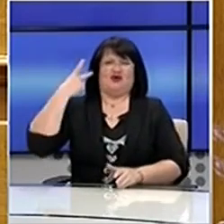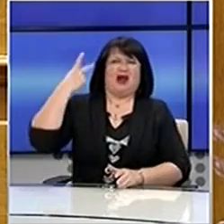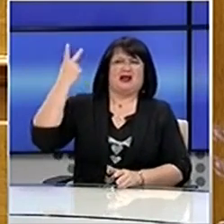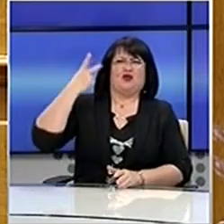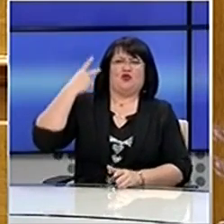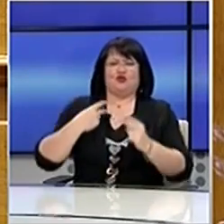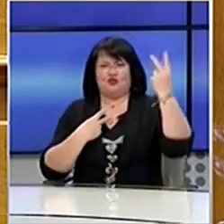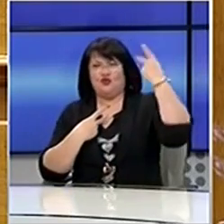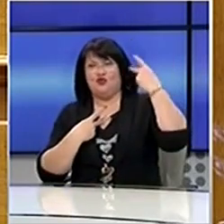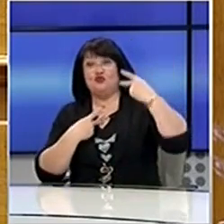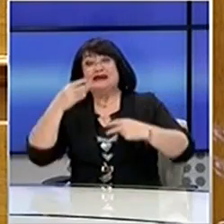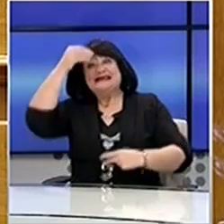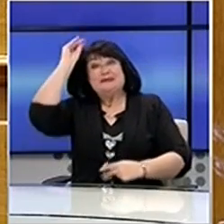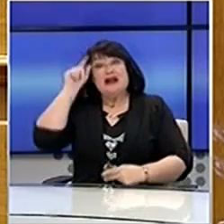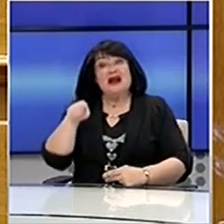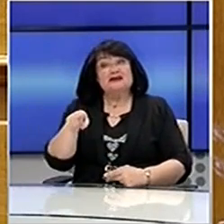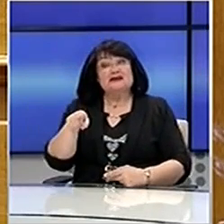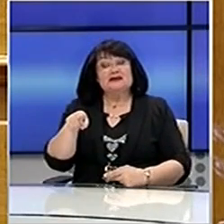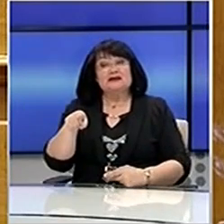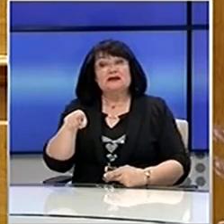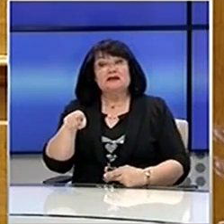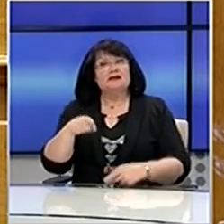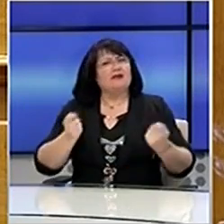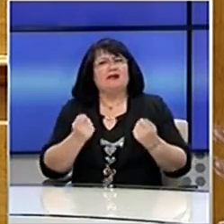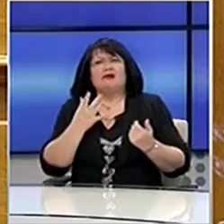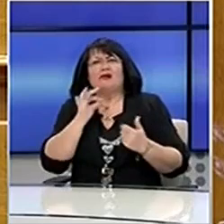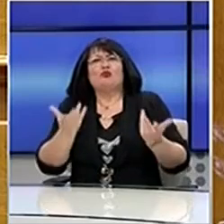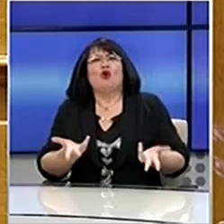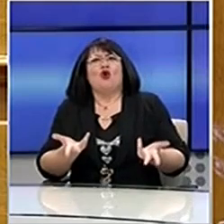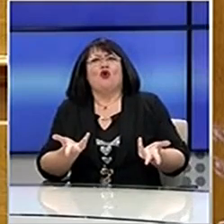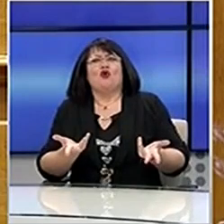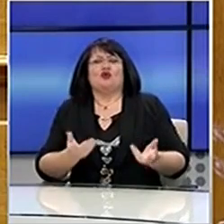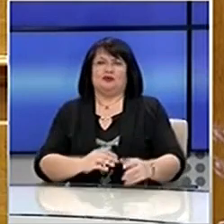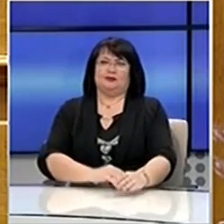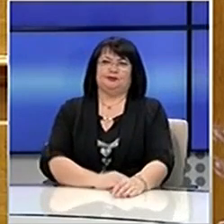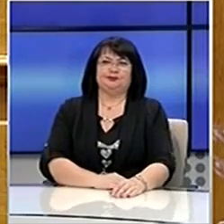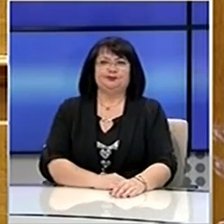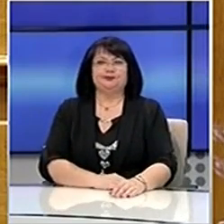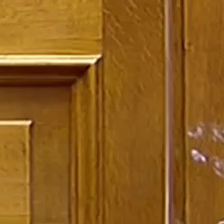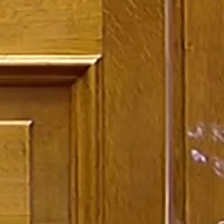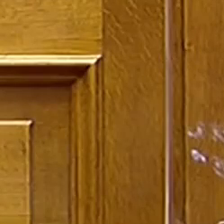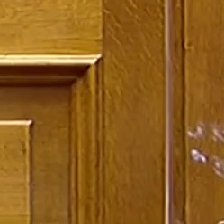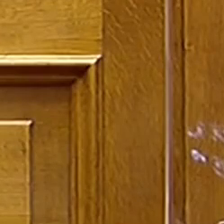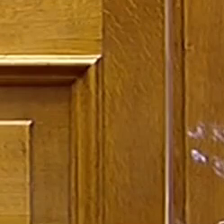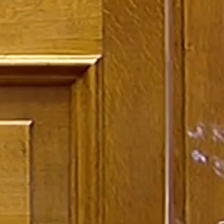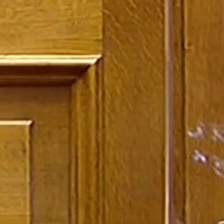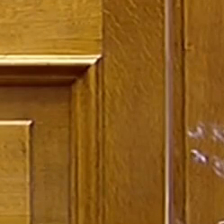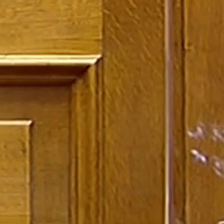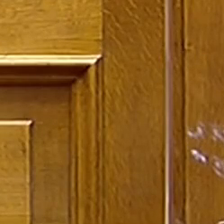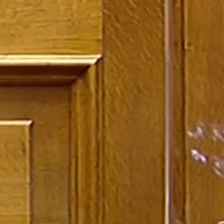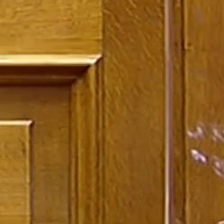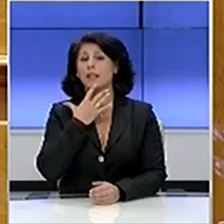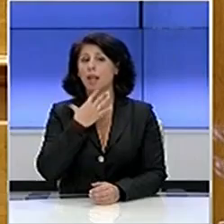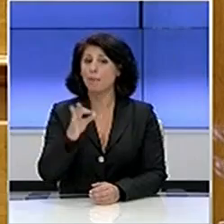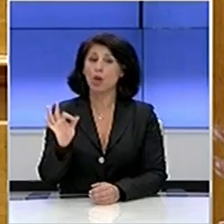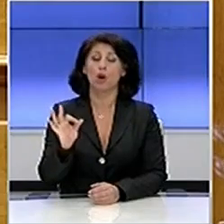κατηγορούσατε, εσείς κύριε Τσίπρα, γιατί δεν το είχαμε κάνει ακόμα. Δήλωση της 18ης Μαΐου,